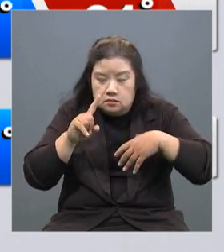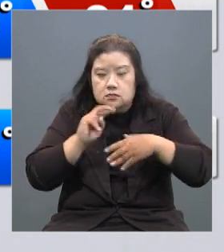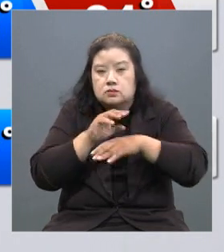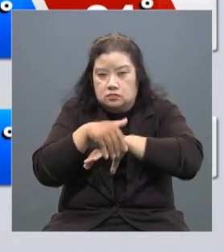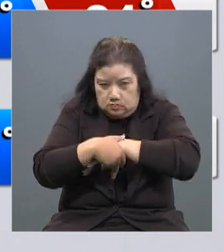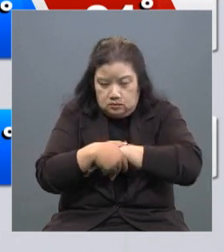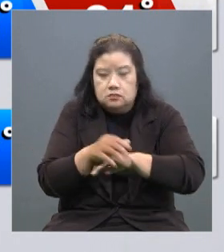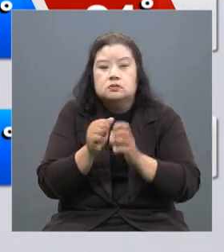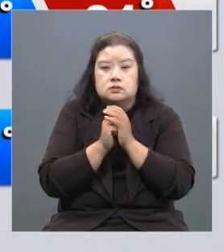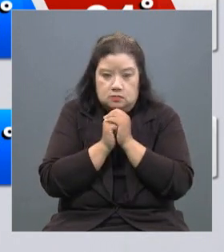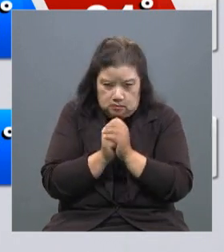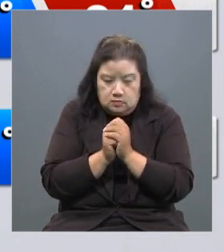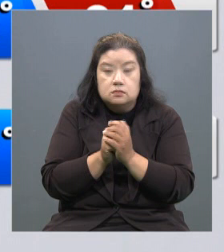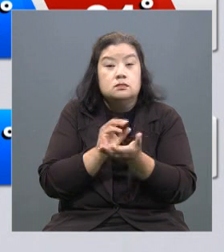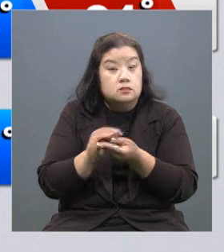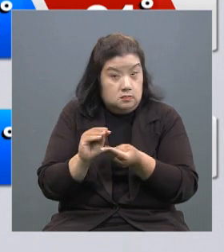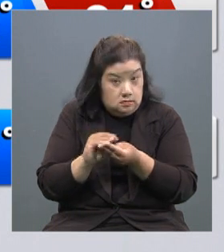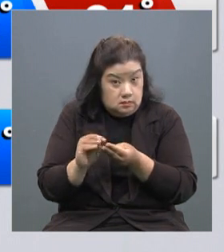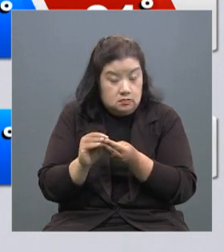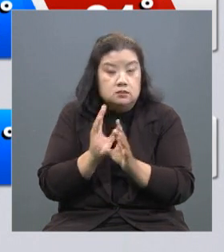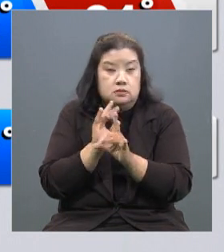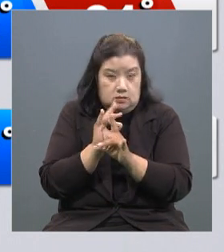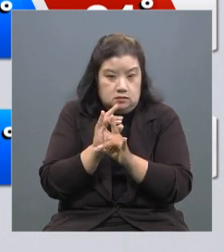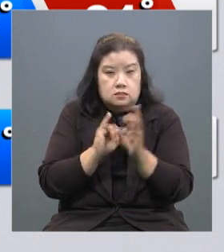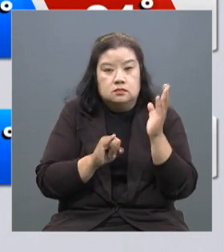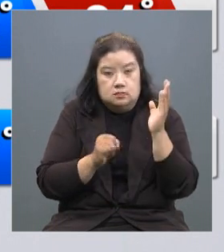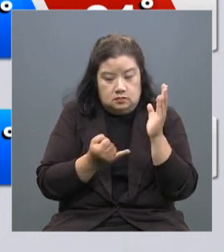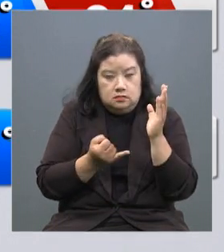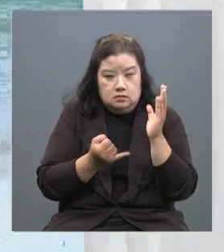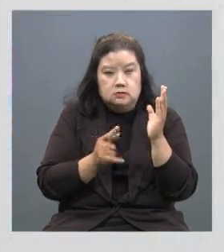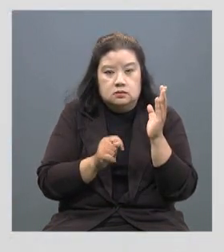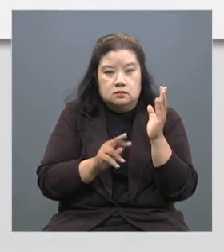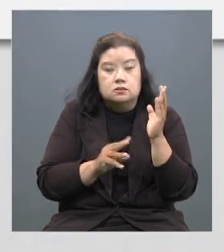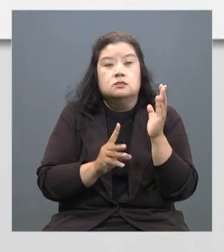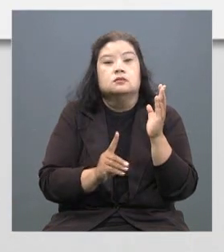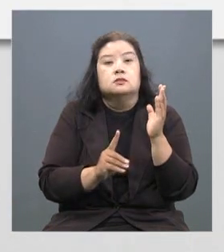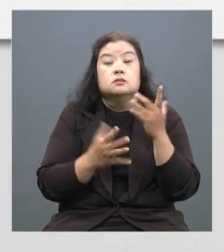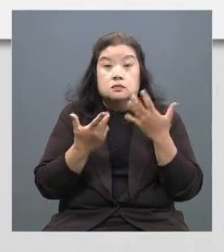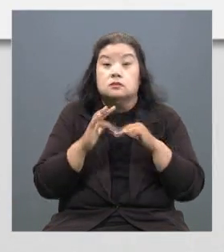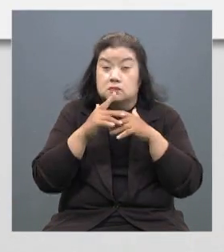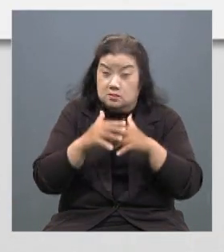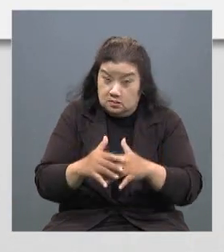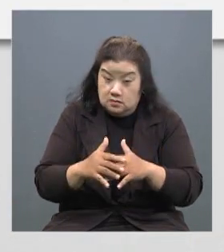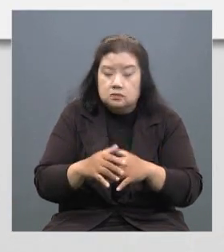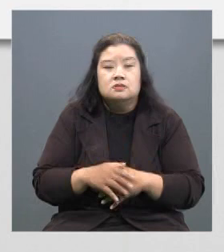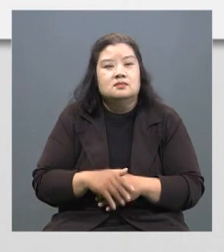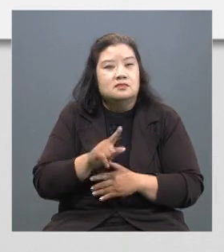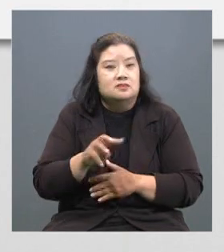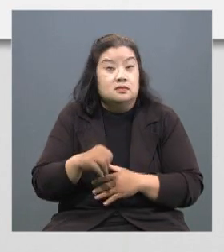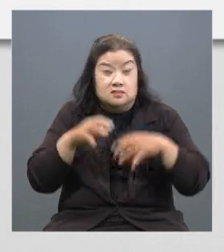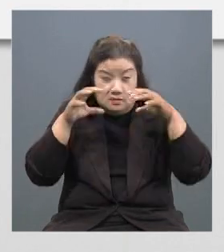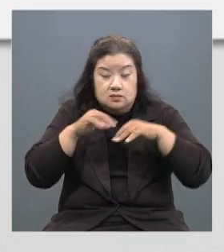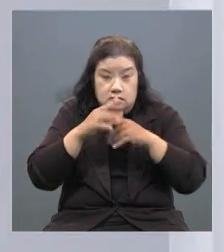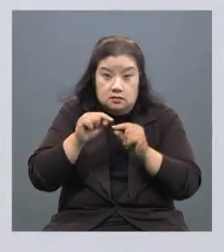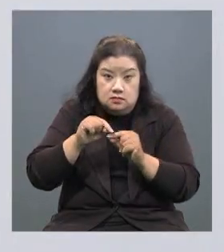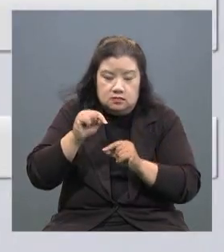ปราจีนบุรีฉะเชิงเทราระยองจันทบุรีและที่ตราดทะเลคลื่นต่ำกว่า1เมตรมีฝนคลื่นสูงมากกว่า